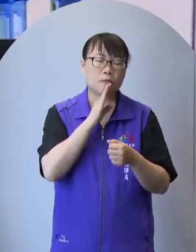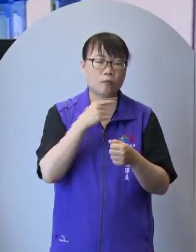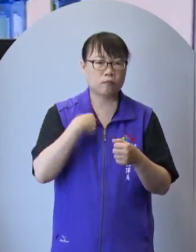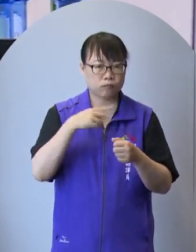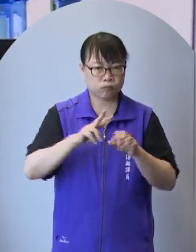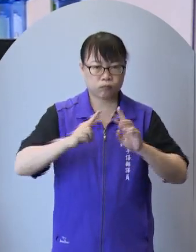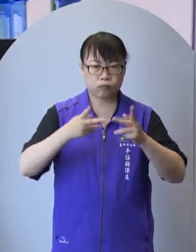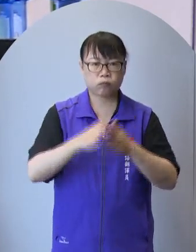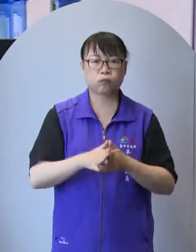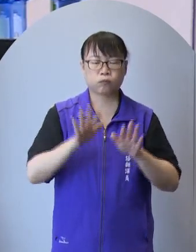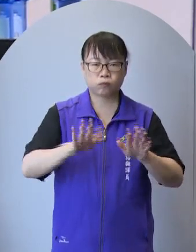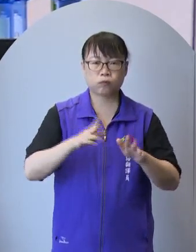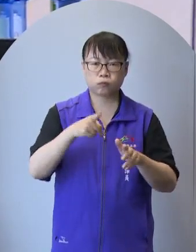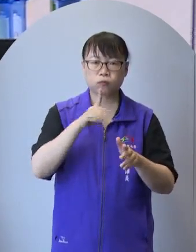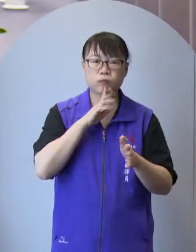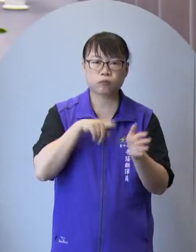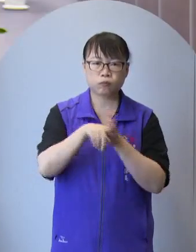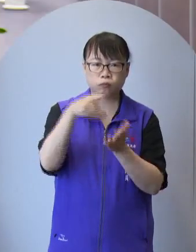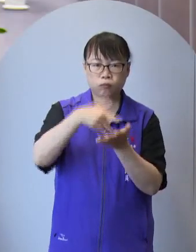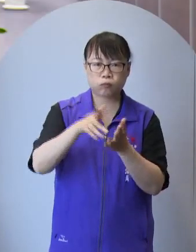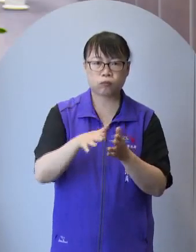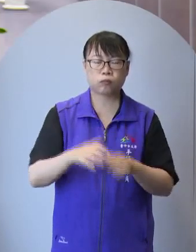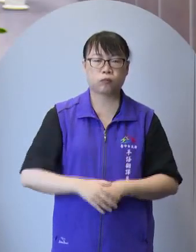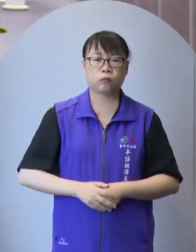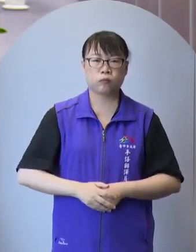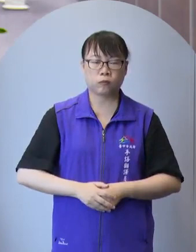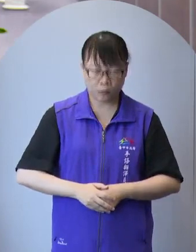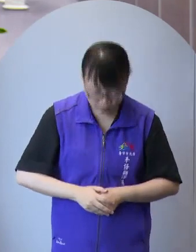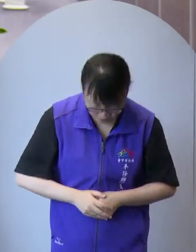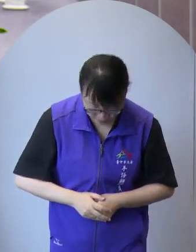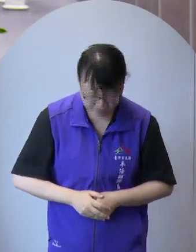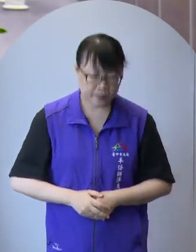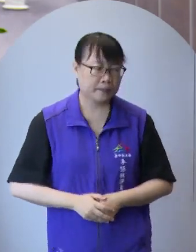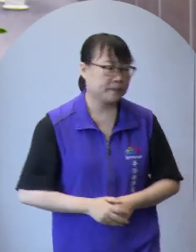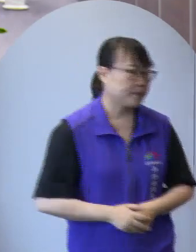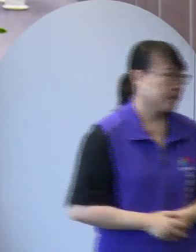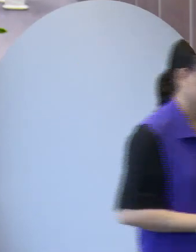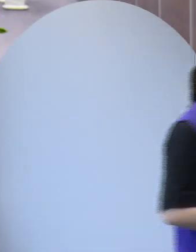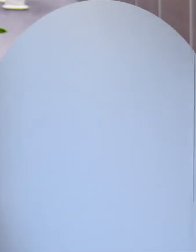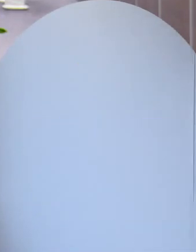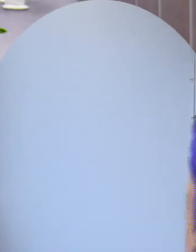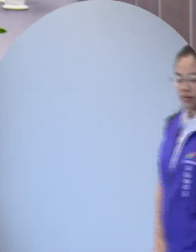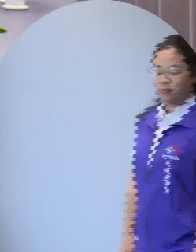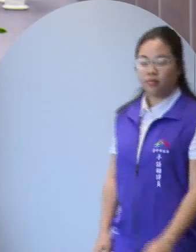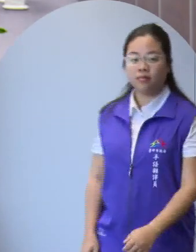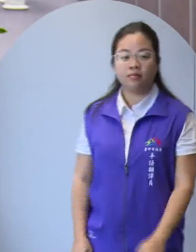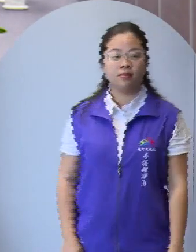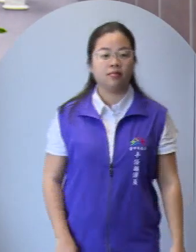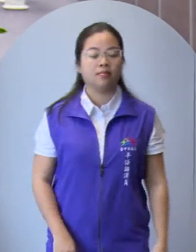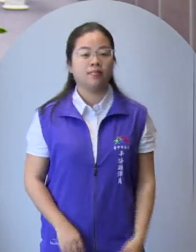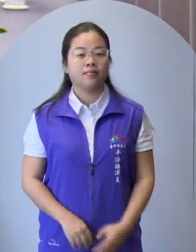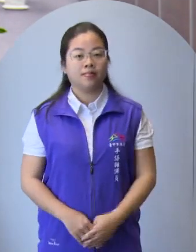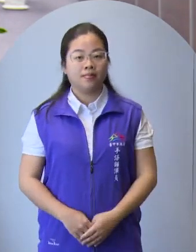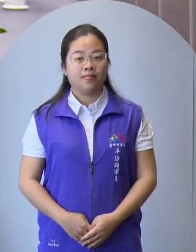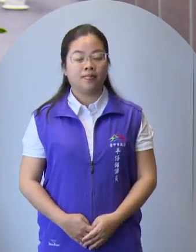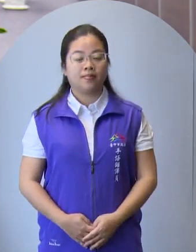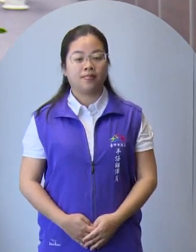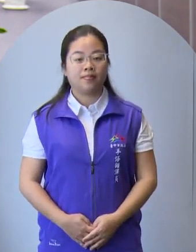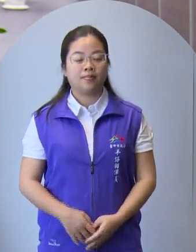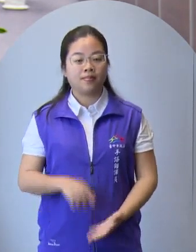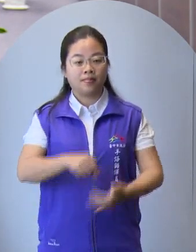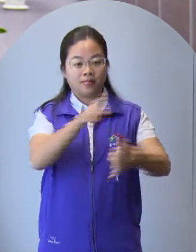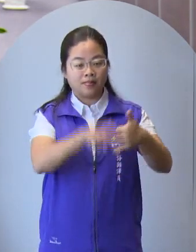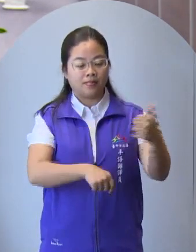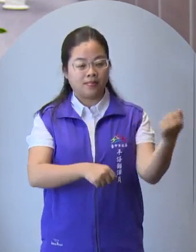的。谢谢。 讨论提案，今日共计6项提案及一项临时提案，案